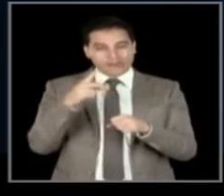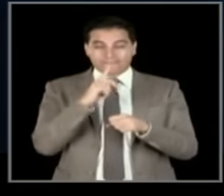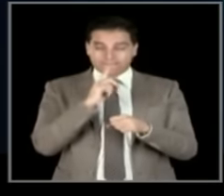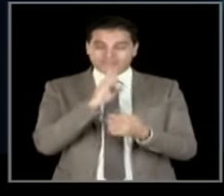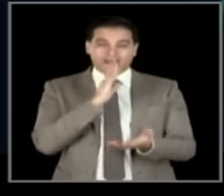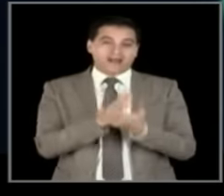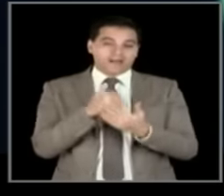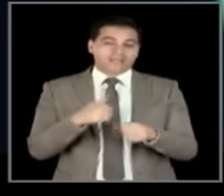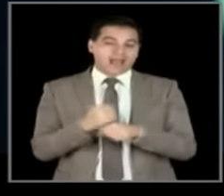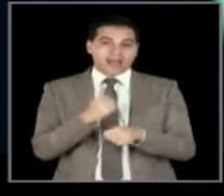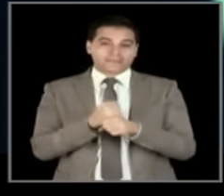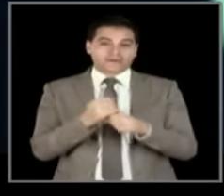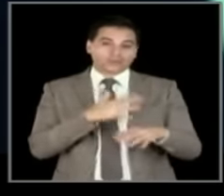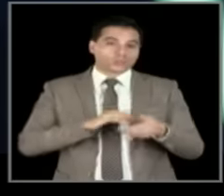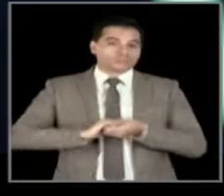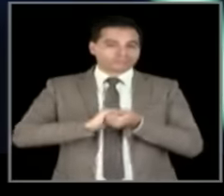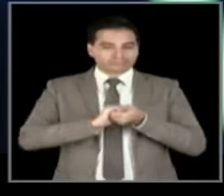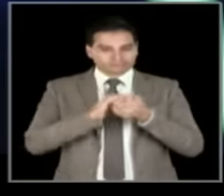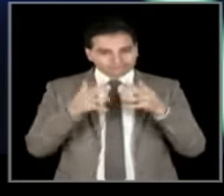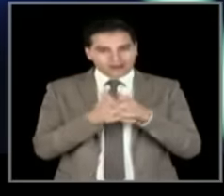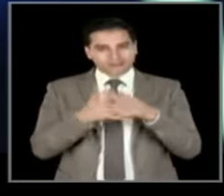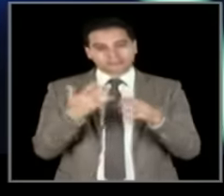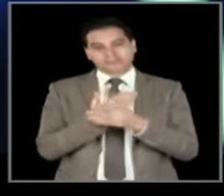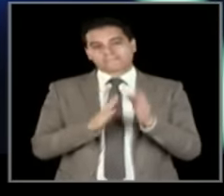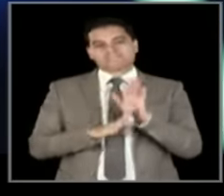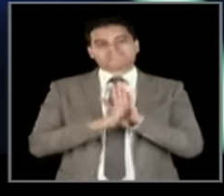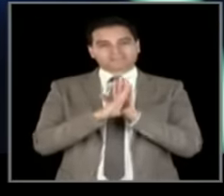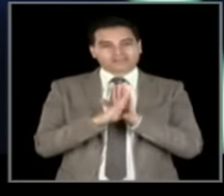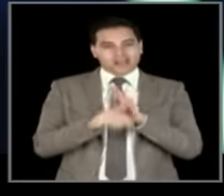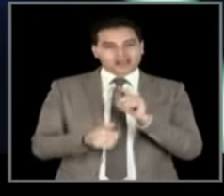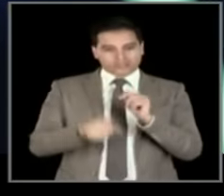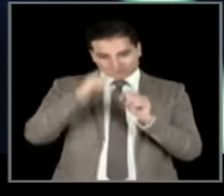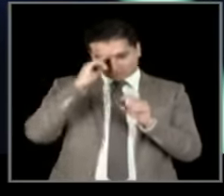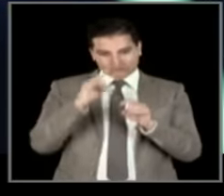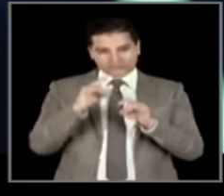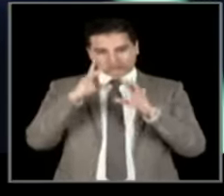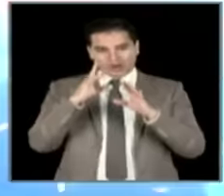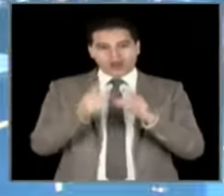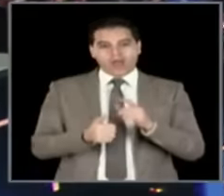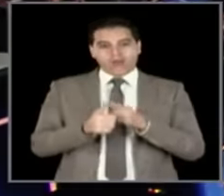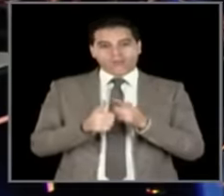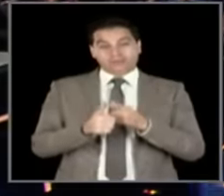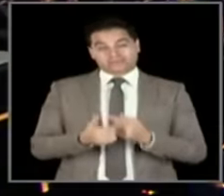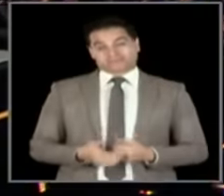الحقيقة في مجهود كبير من التيم كله أشهد علشان نحقق المركز المرغوب بإذن الله، المركز الأول.